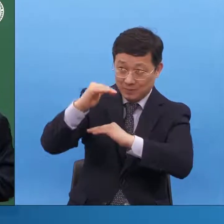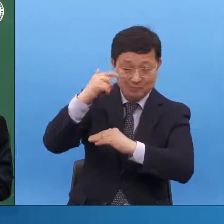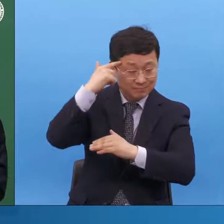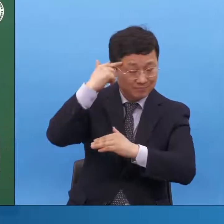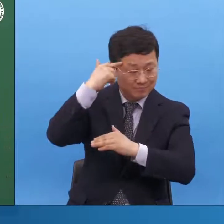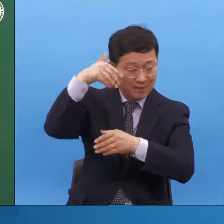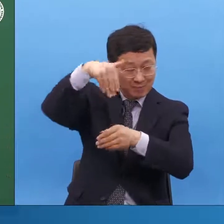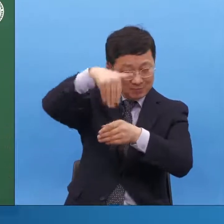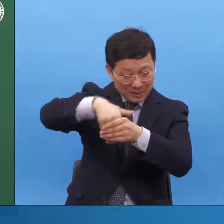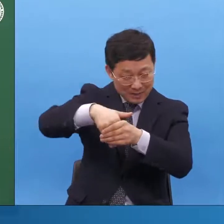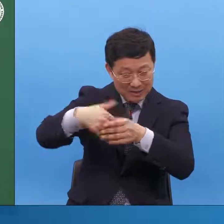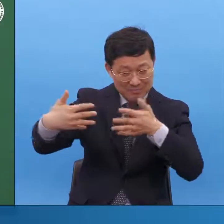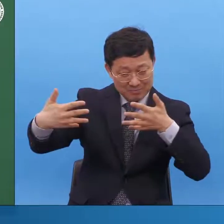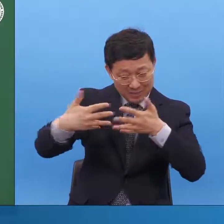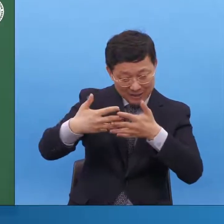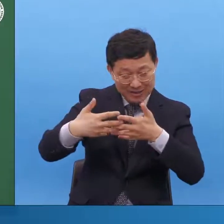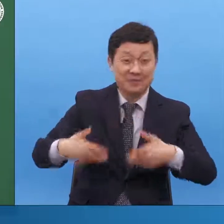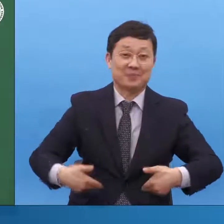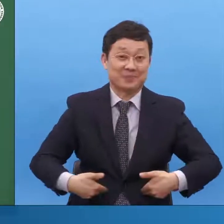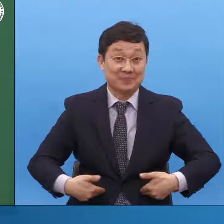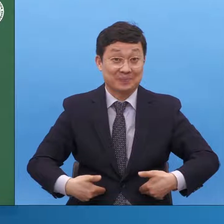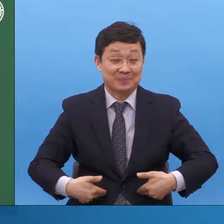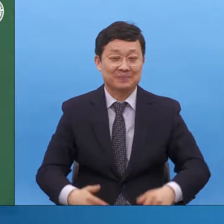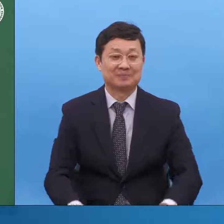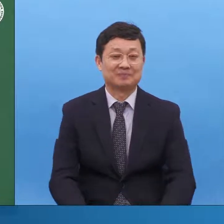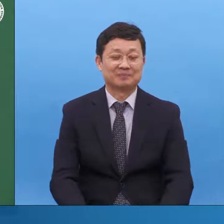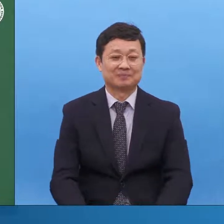set this. 그리고 이제